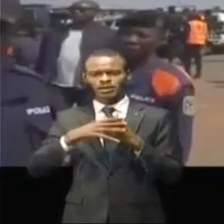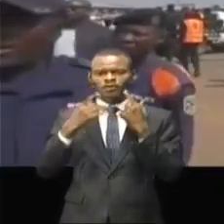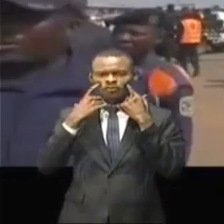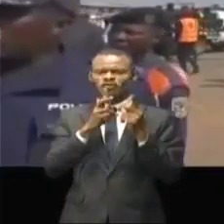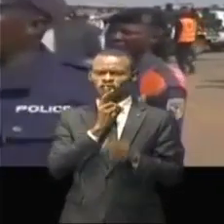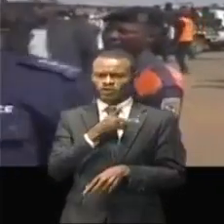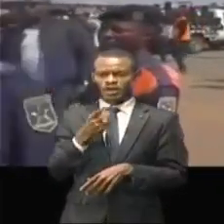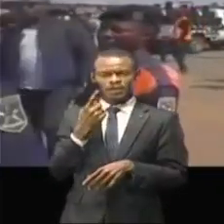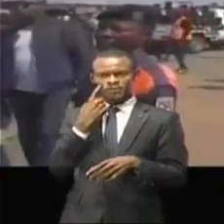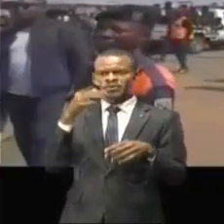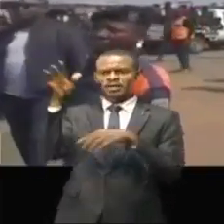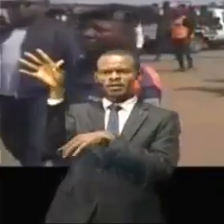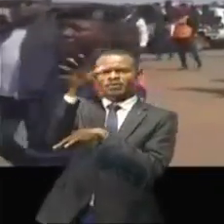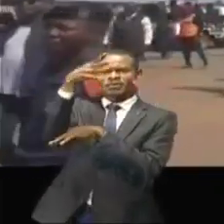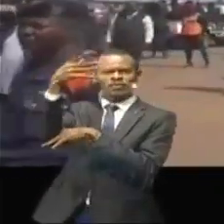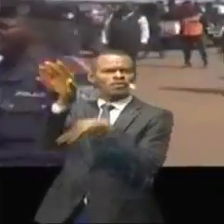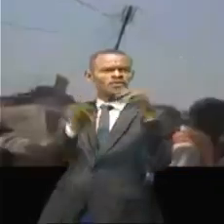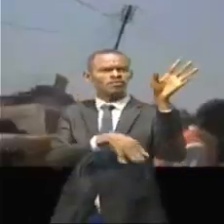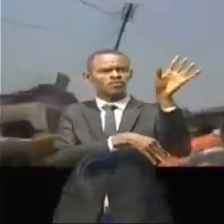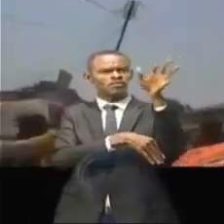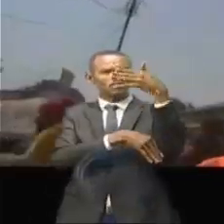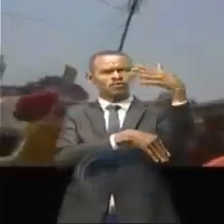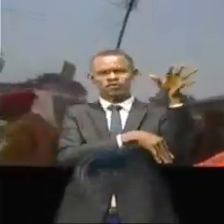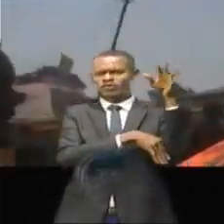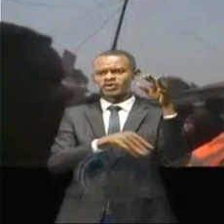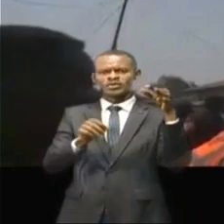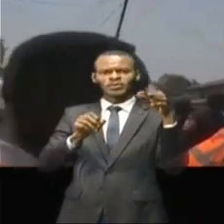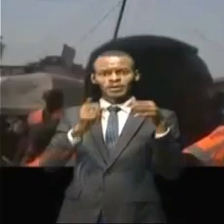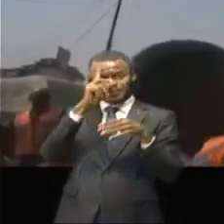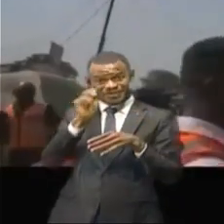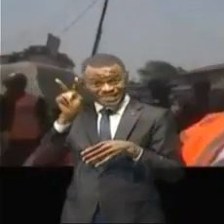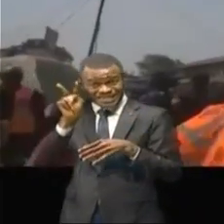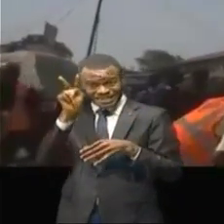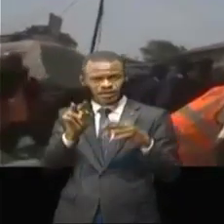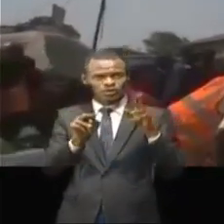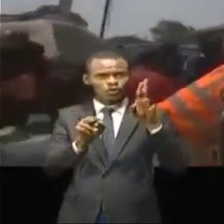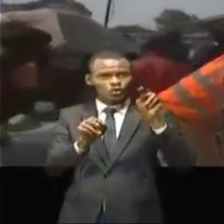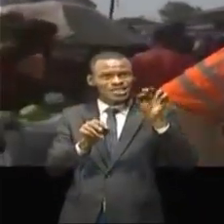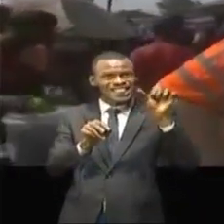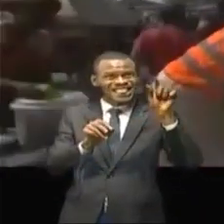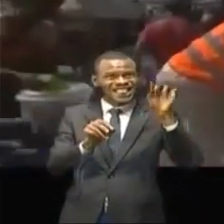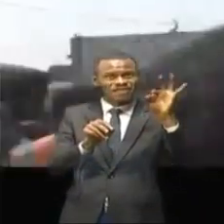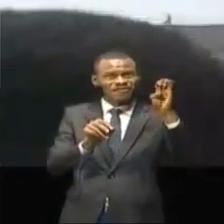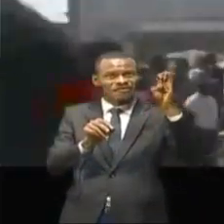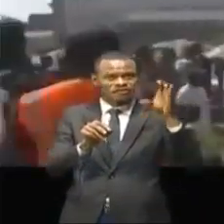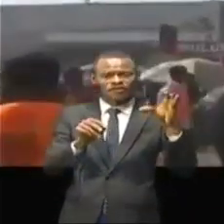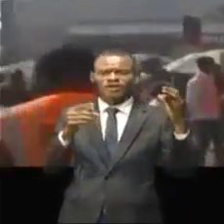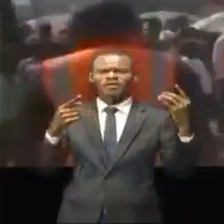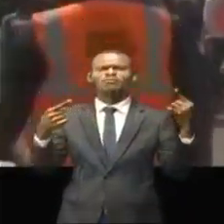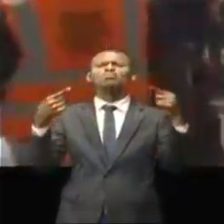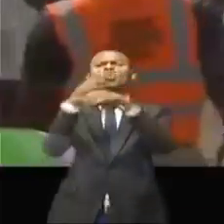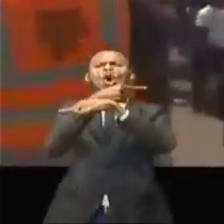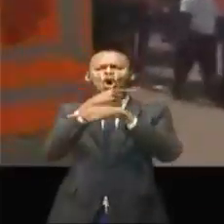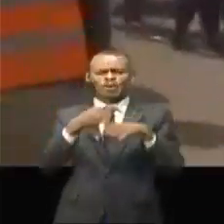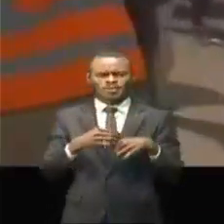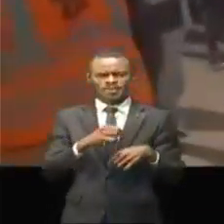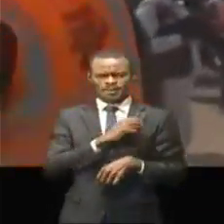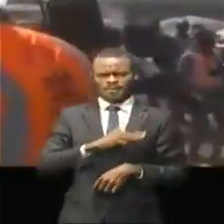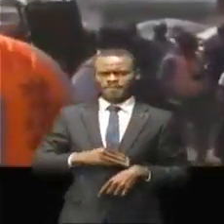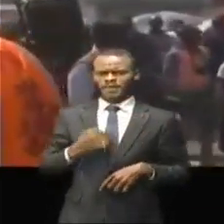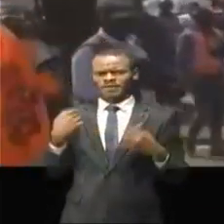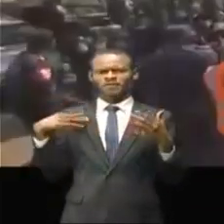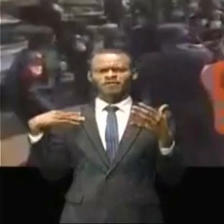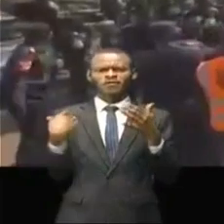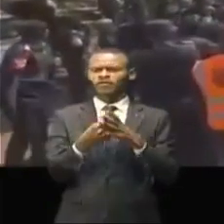en conflit, UDPS et UNAFEC, flottaient encore. Ils ont de ses prérogatives. L'autorité urbaine a exigé